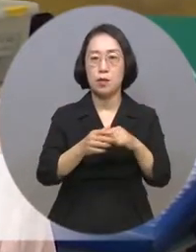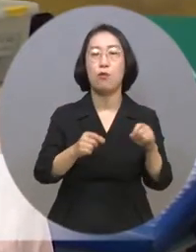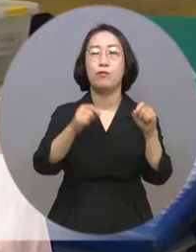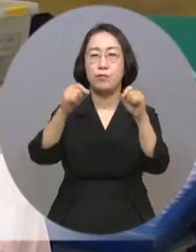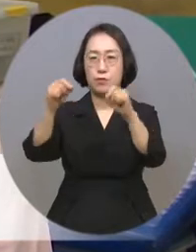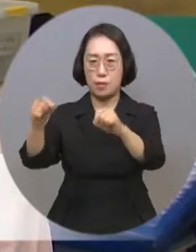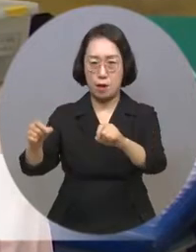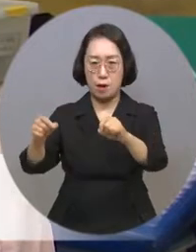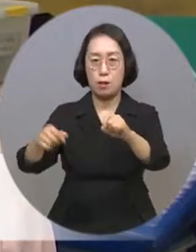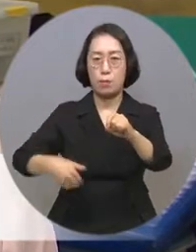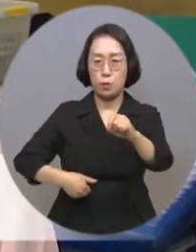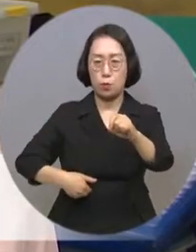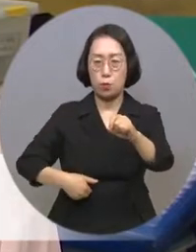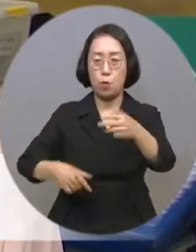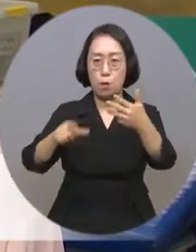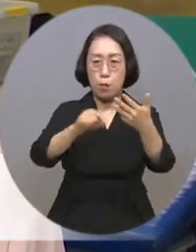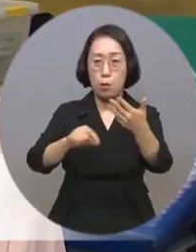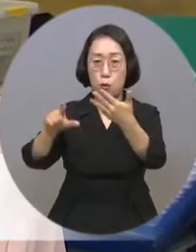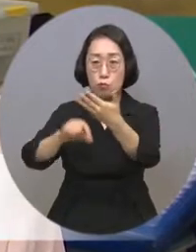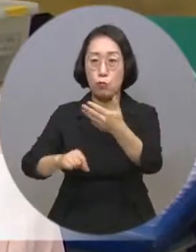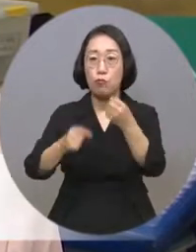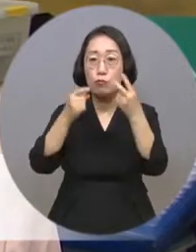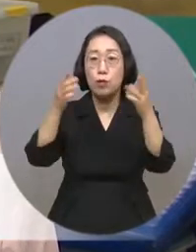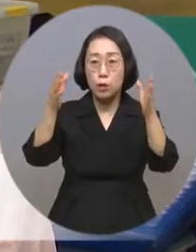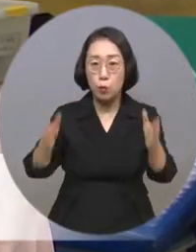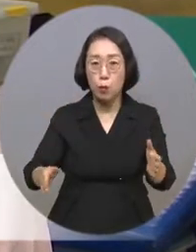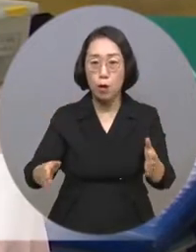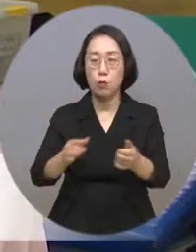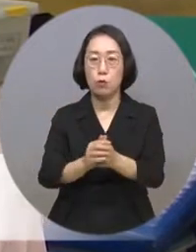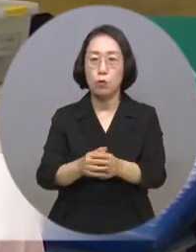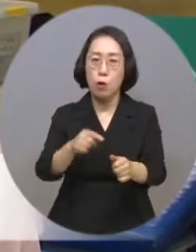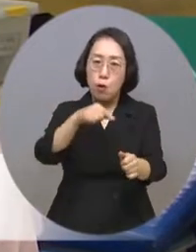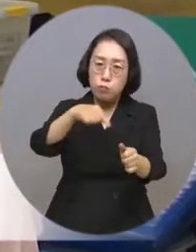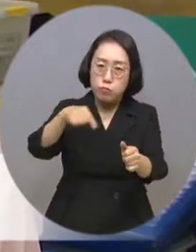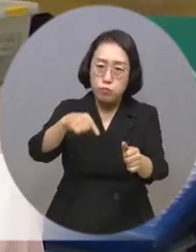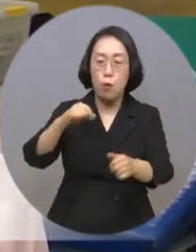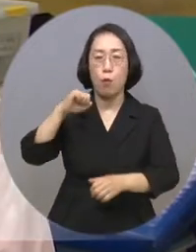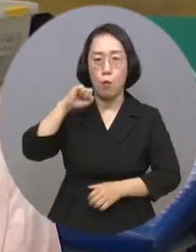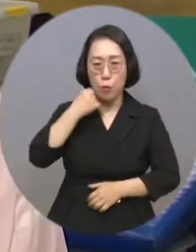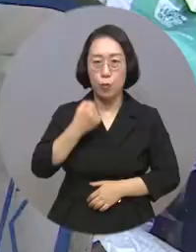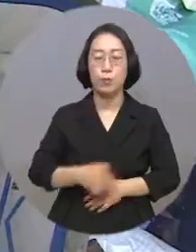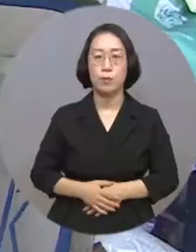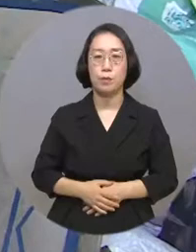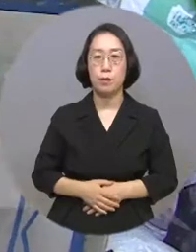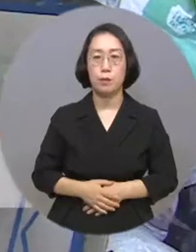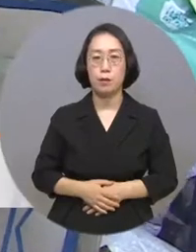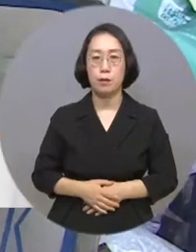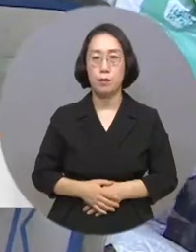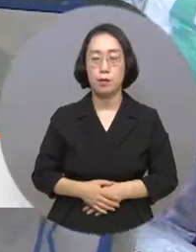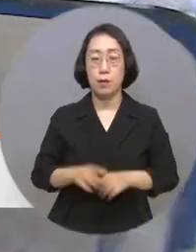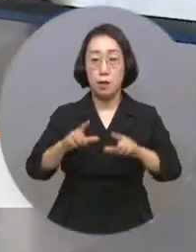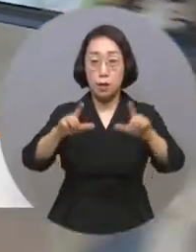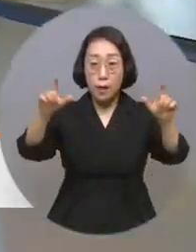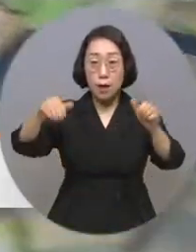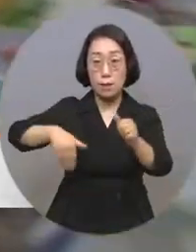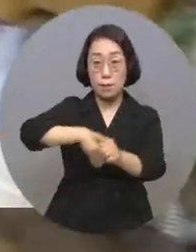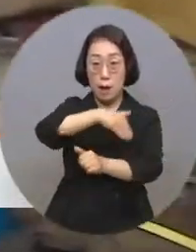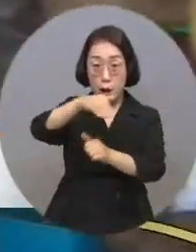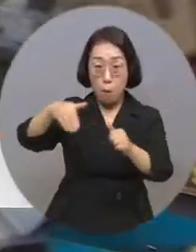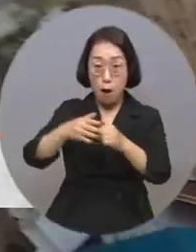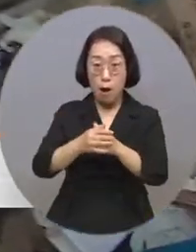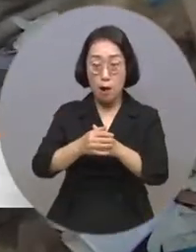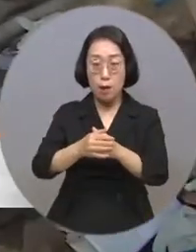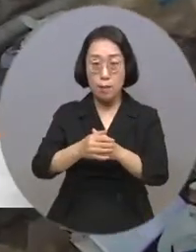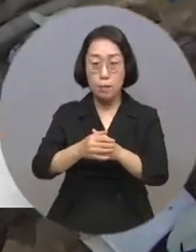될 것 같아서 8, 9월 두 달 동안은 여기 서비스를 제공할 수 없을 것 같습니다. 이날 상황 공유를 위해